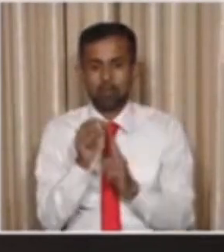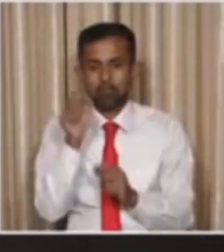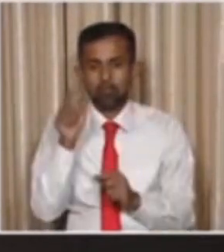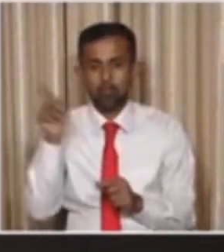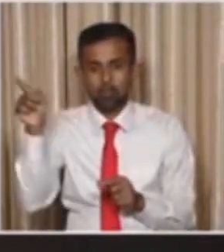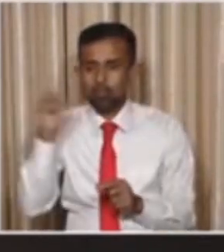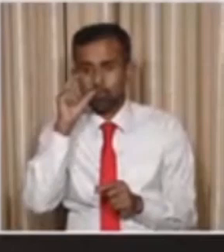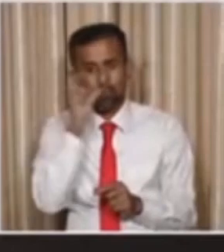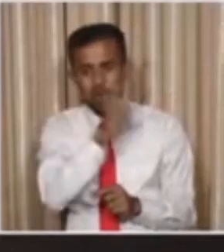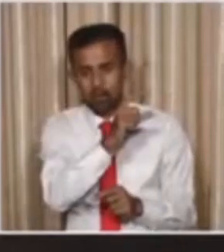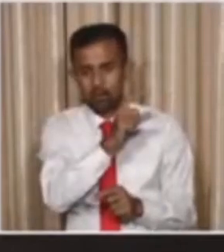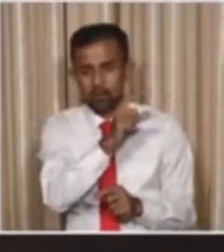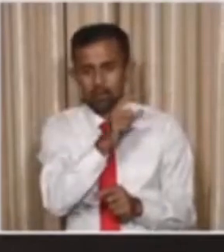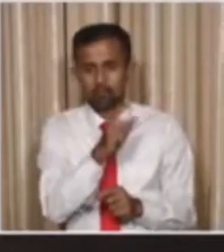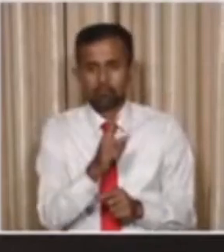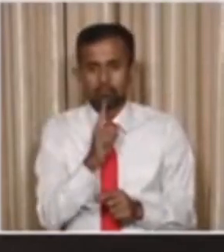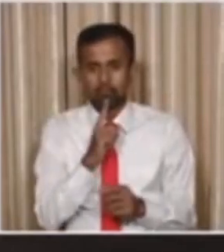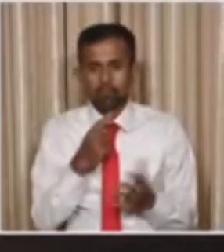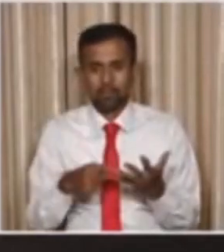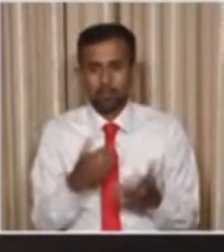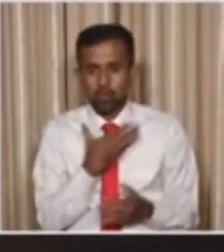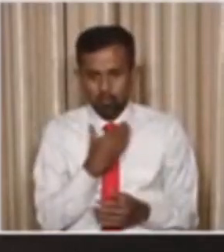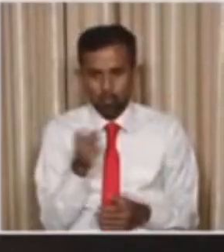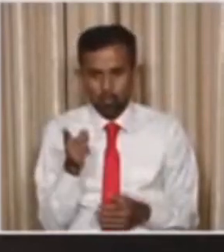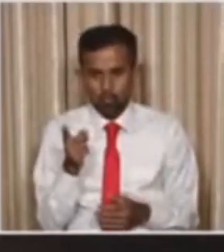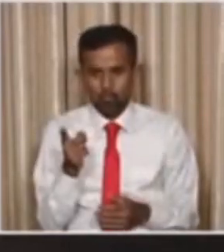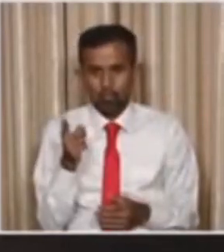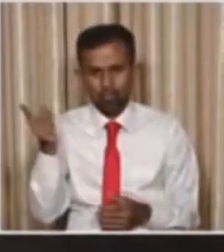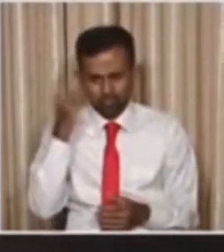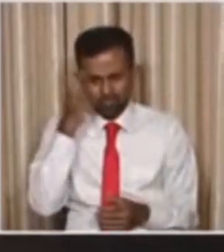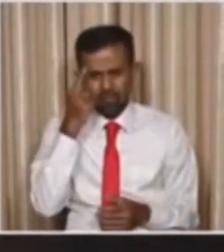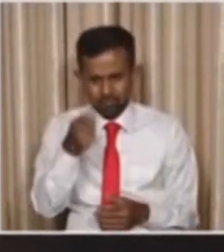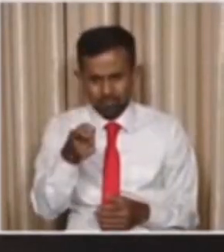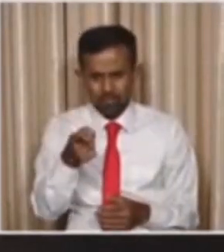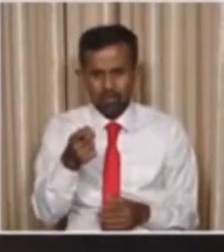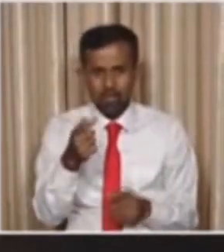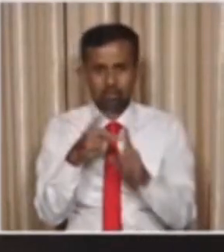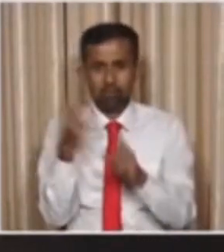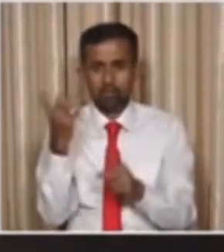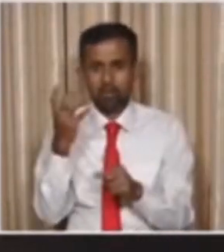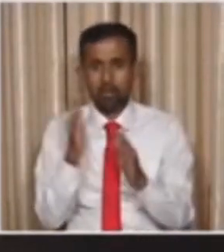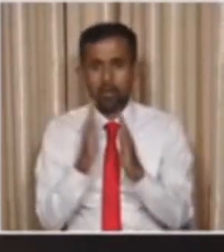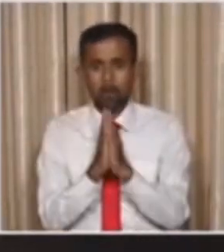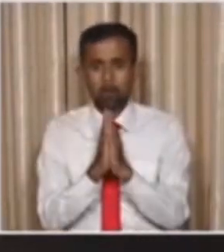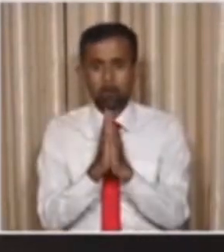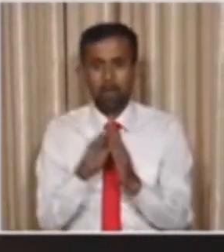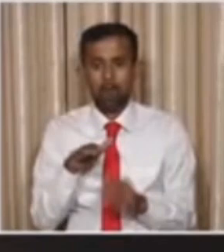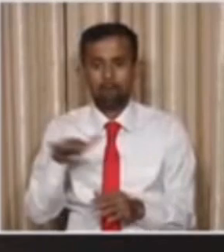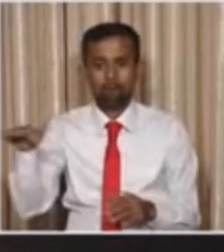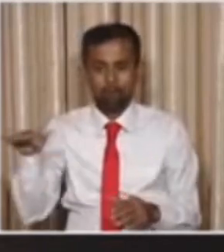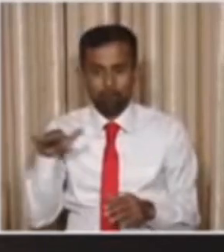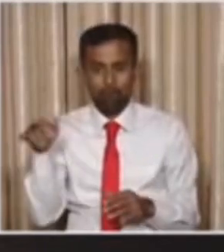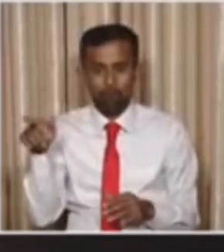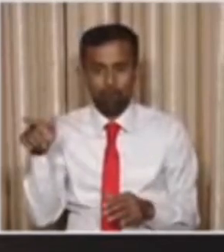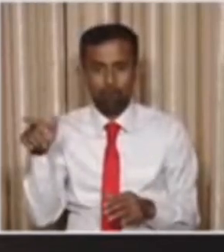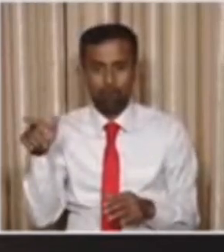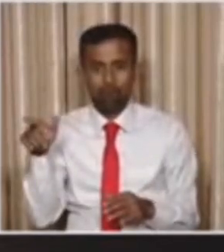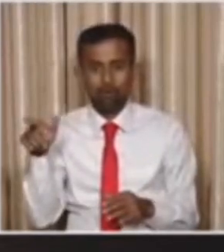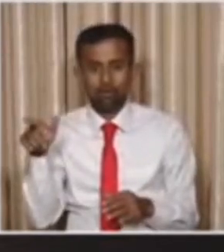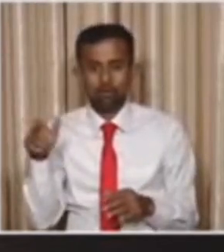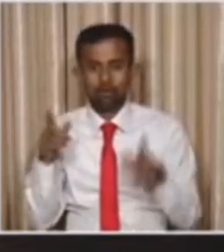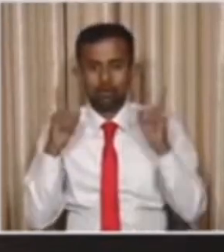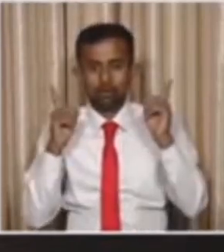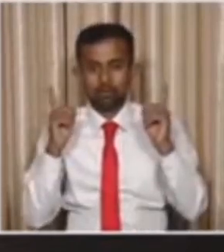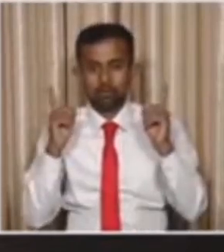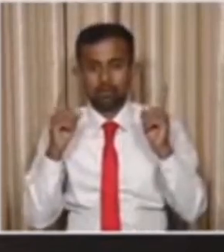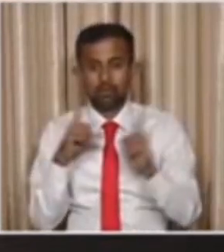ඔබතුමා හොයලා බලන්න මේ මේ කියන කාරණා බොරු නම් මේ ඔබතුමාලත් දන්නේ නැති දඹුල්ලේ පන්සලේ ඉඩමක තමයි තියෙන්නේ ගරු අමාත්‍යතුමා ක්‍රිකට්